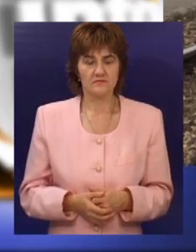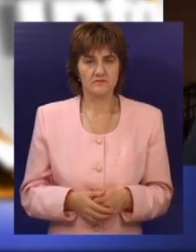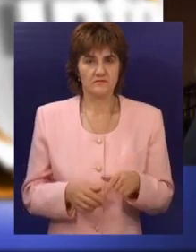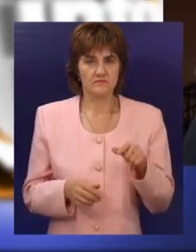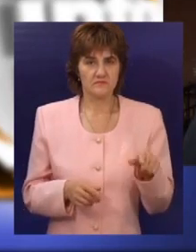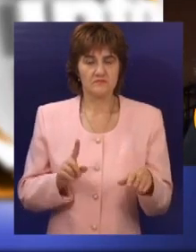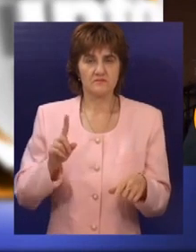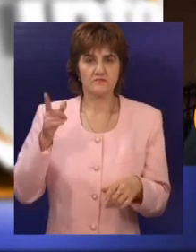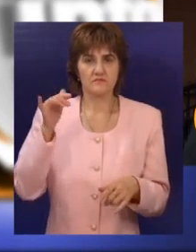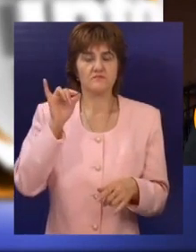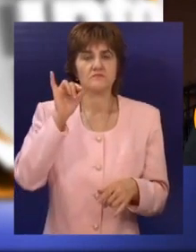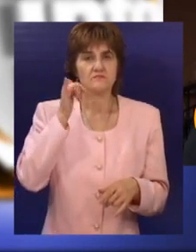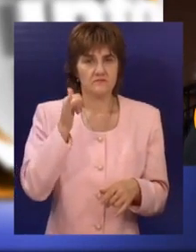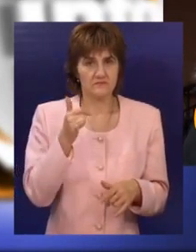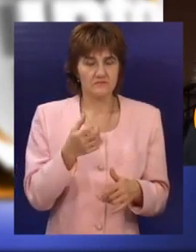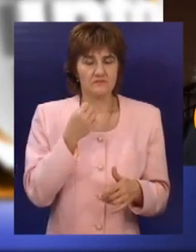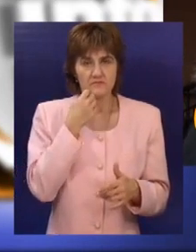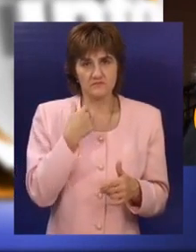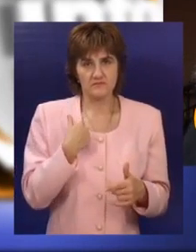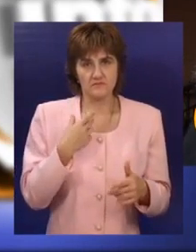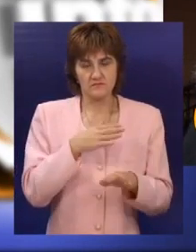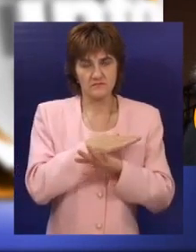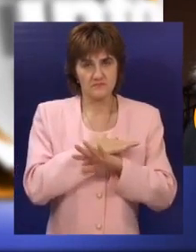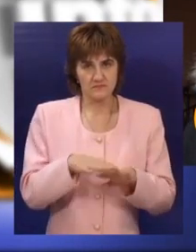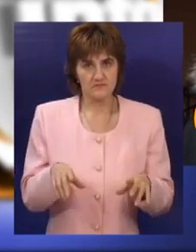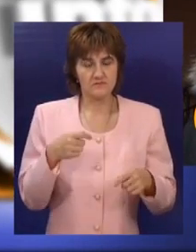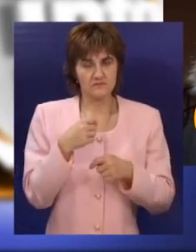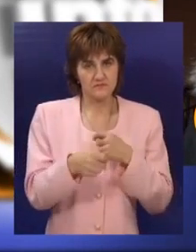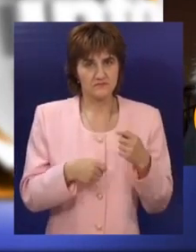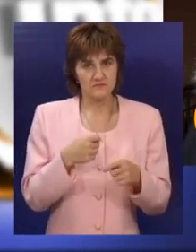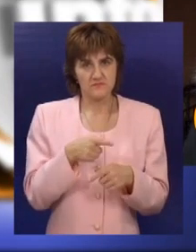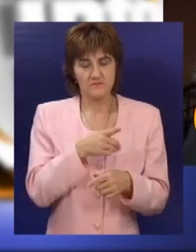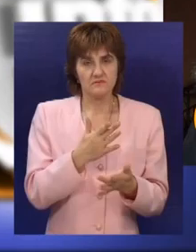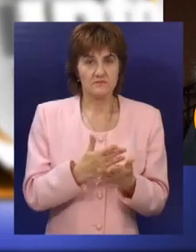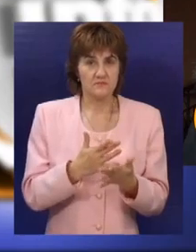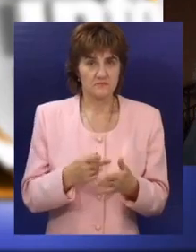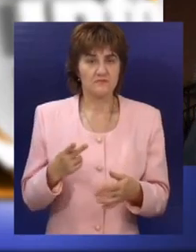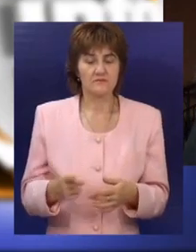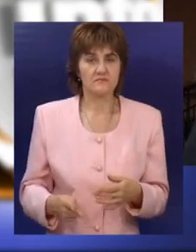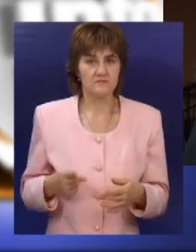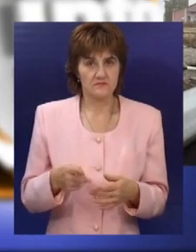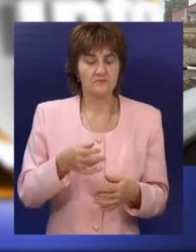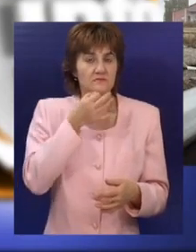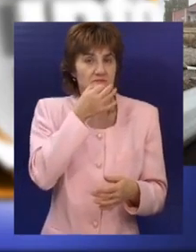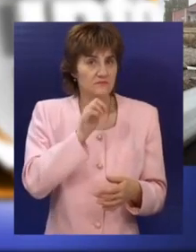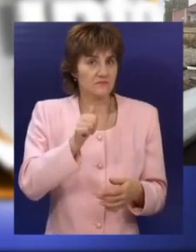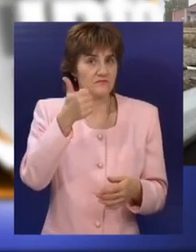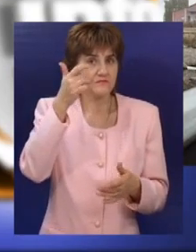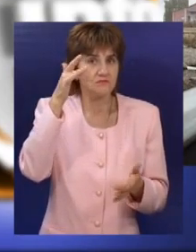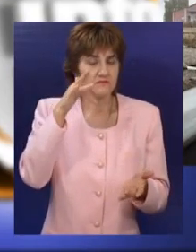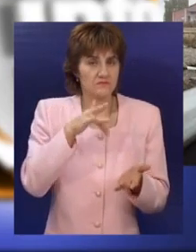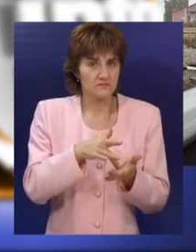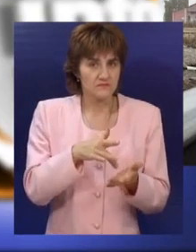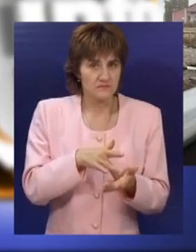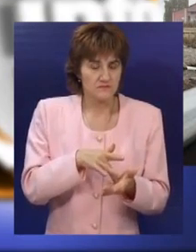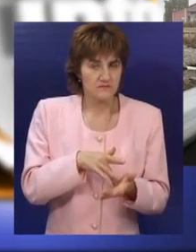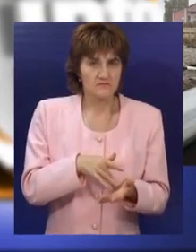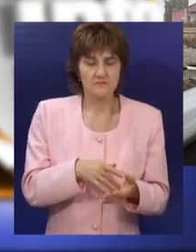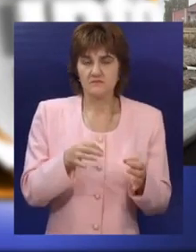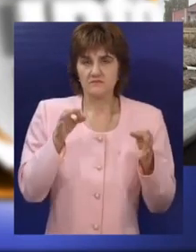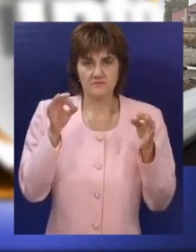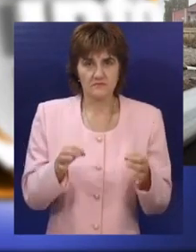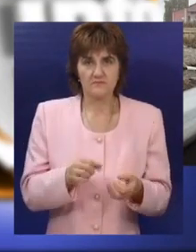Az eredmény az, hogy igen, tehát a befektetés messze menőkig megtérül ennek a vasútvonalnak a tényleges megépítése során. Úgyhogy